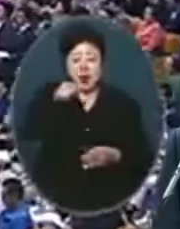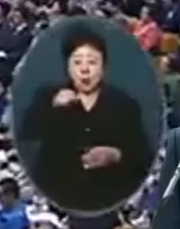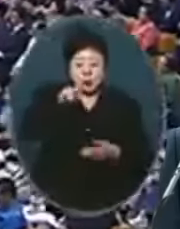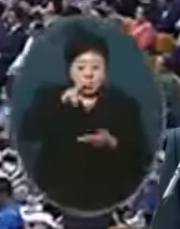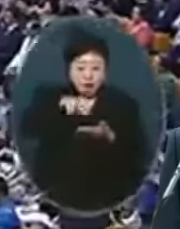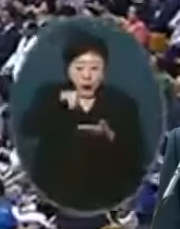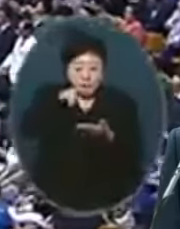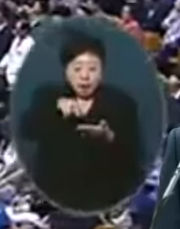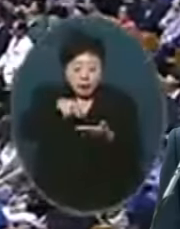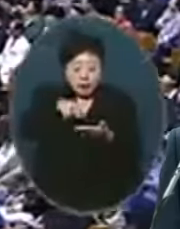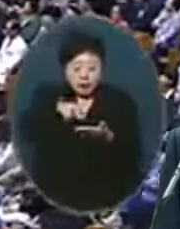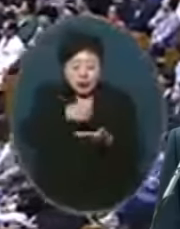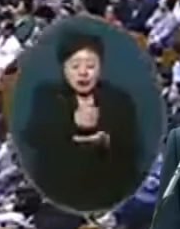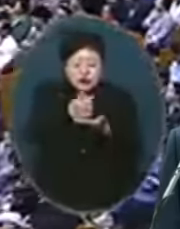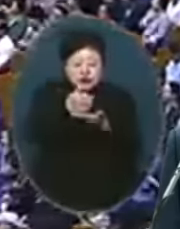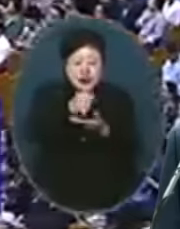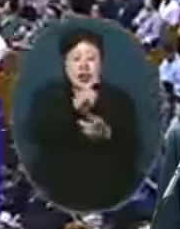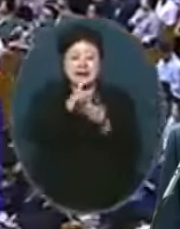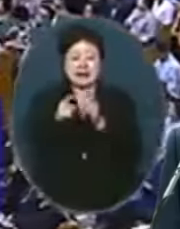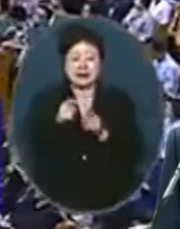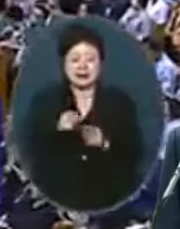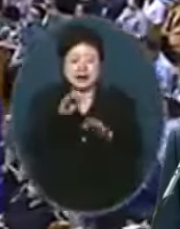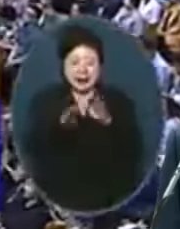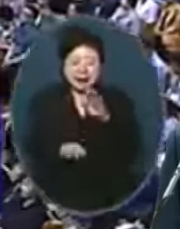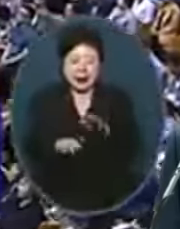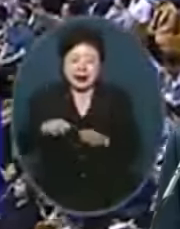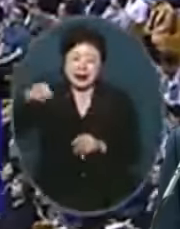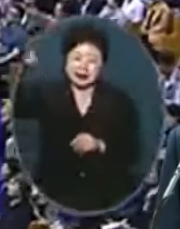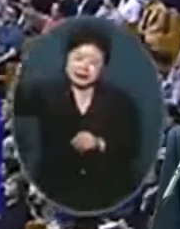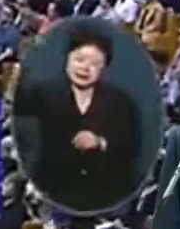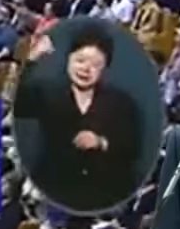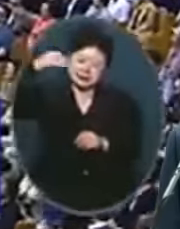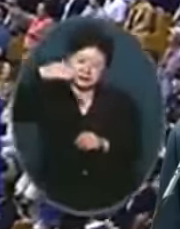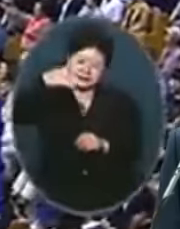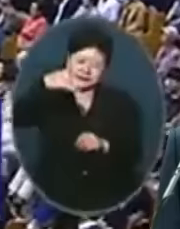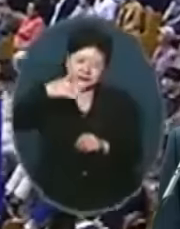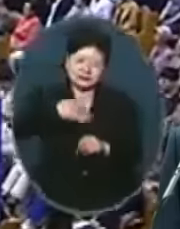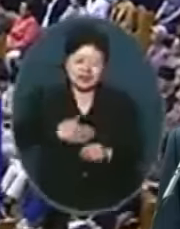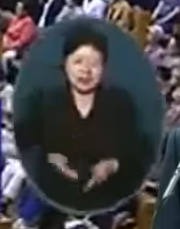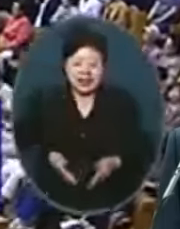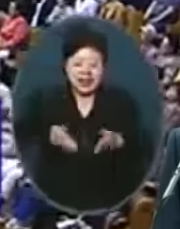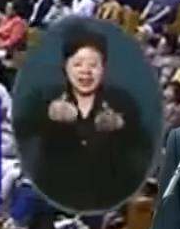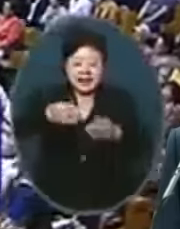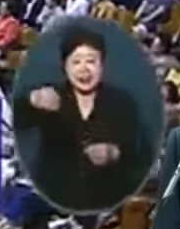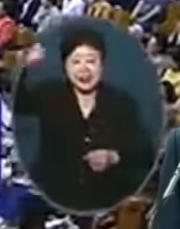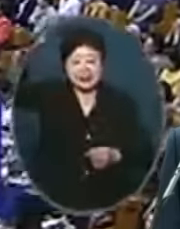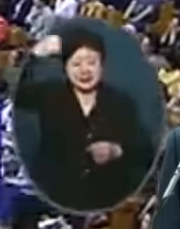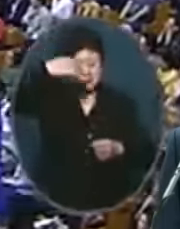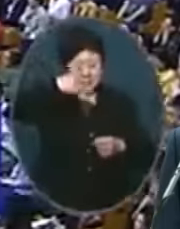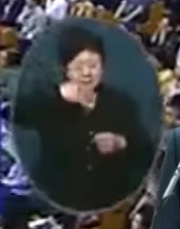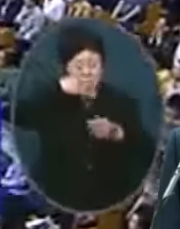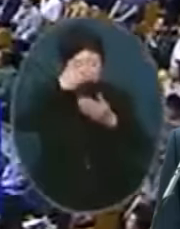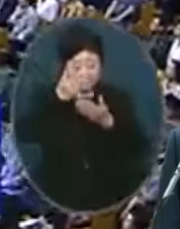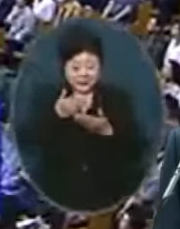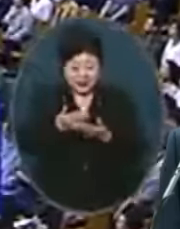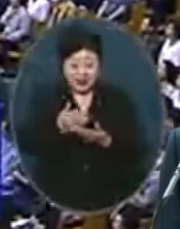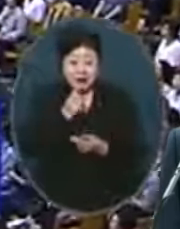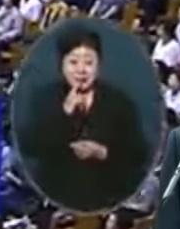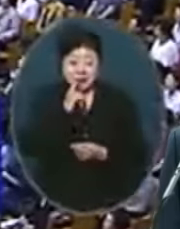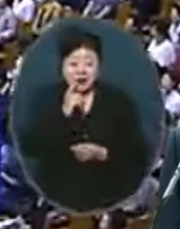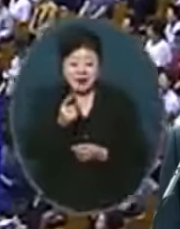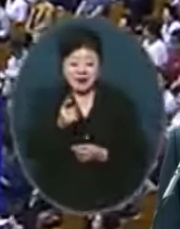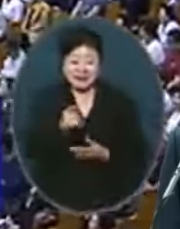105절 주의 말씀은 내 발의 등이요 내 길의